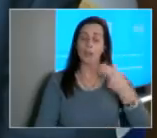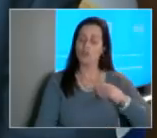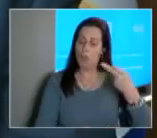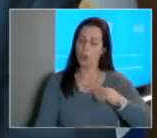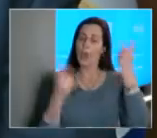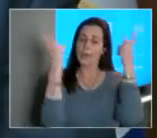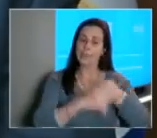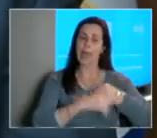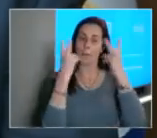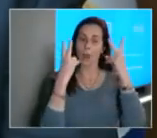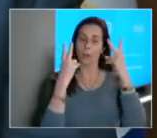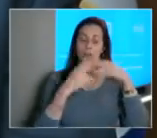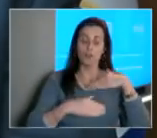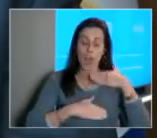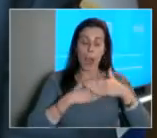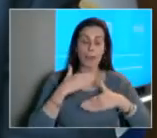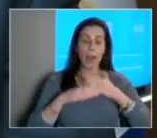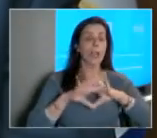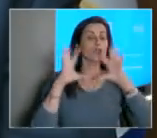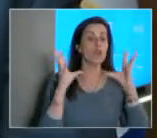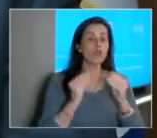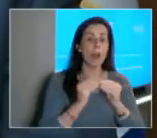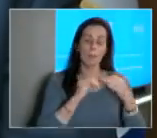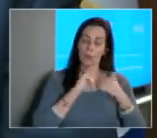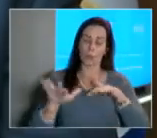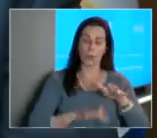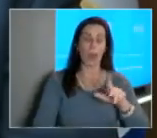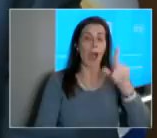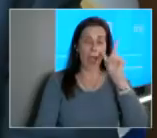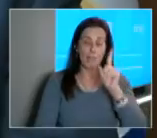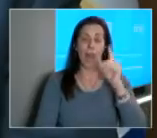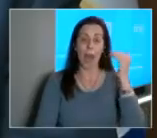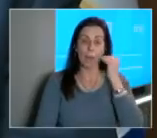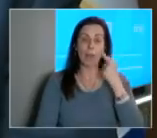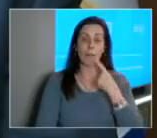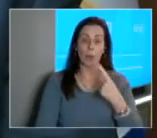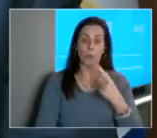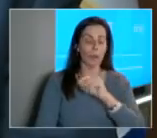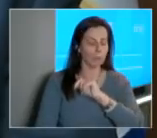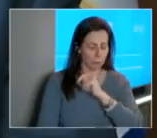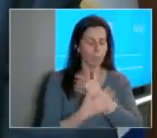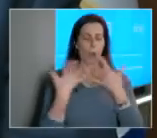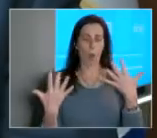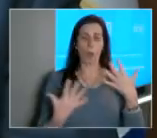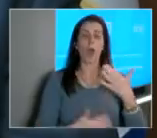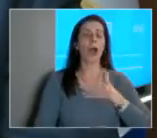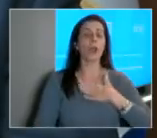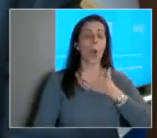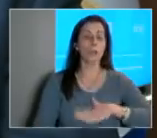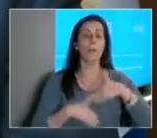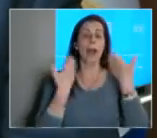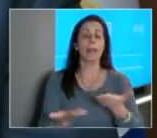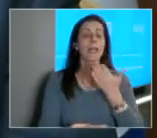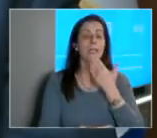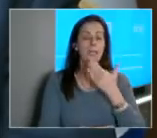ואנחנו הסכמנו שכשהתהליך כולו יושלם, נביא אותו לממשלה. אבל האמריקנים אומרים בצורה הכי ברורה, אנחנו רוצים לתת